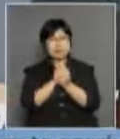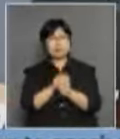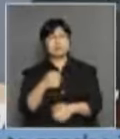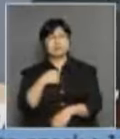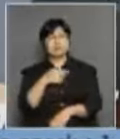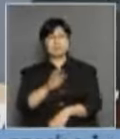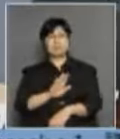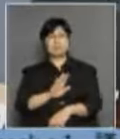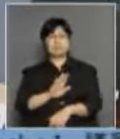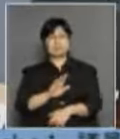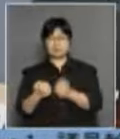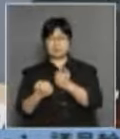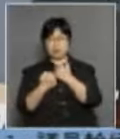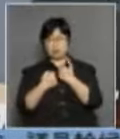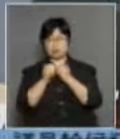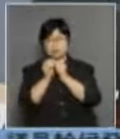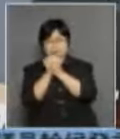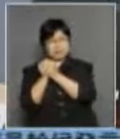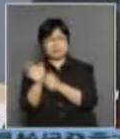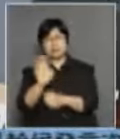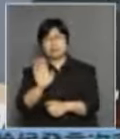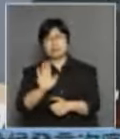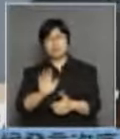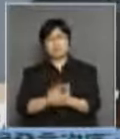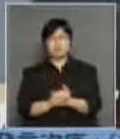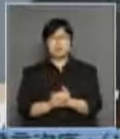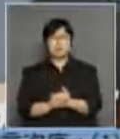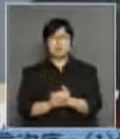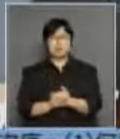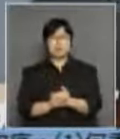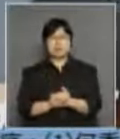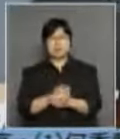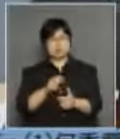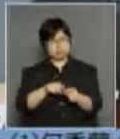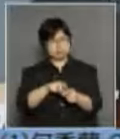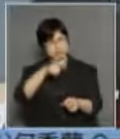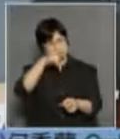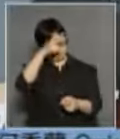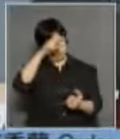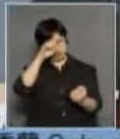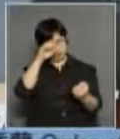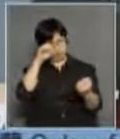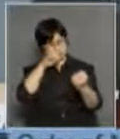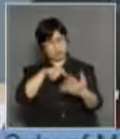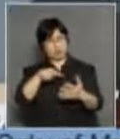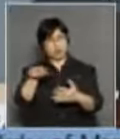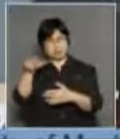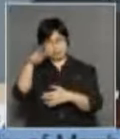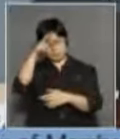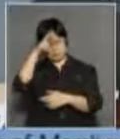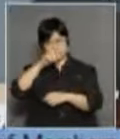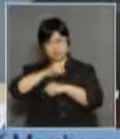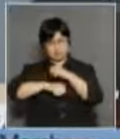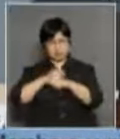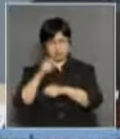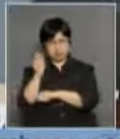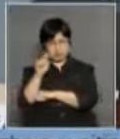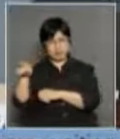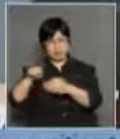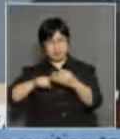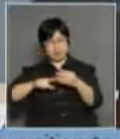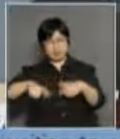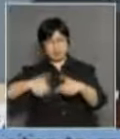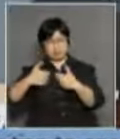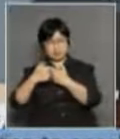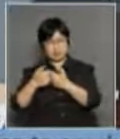係撐我喎，我係就係話同政府講，係咪呢個勞福局？林鄭月娥、曾俊